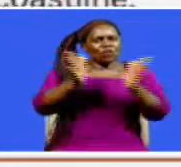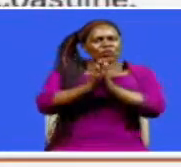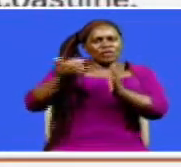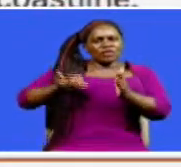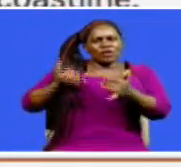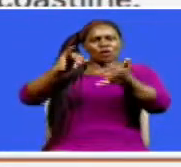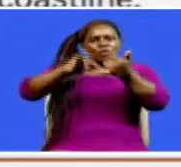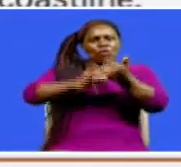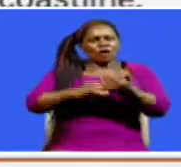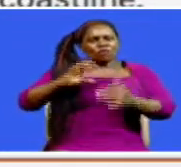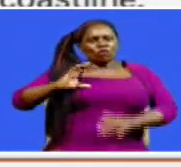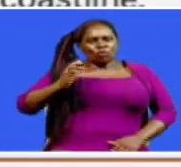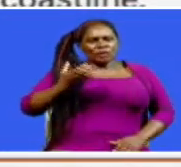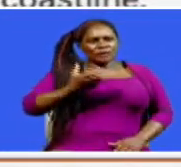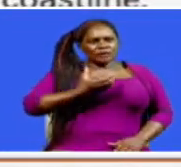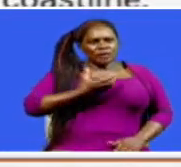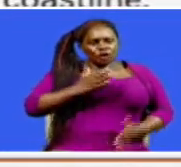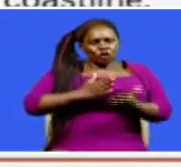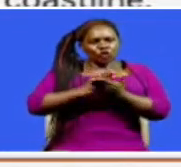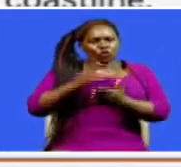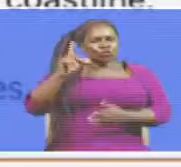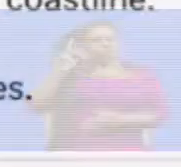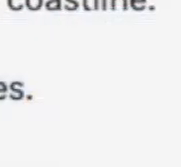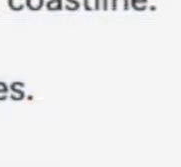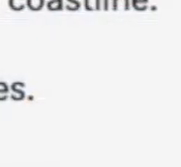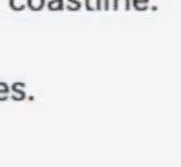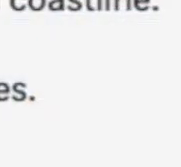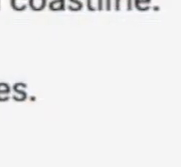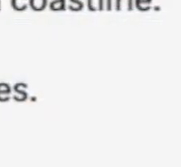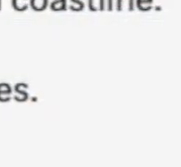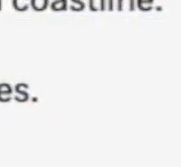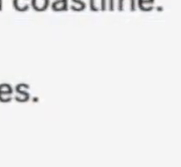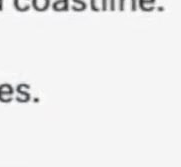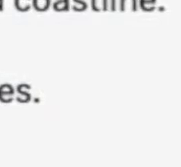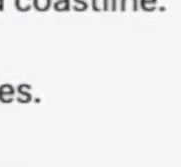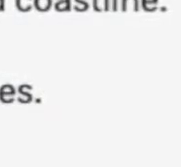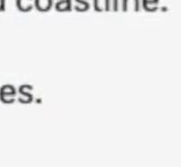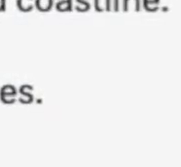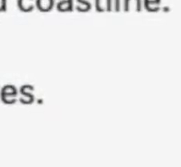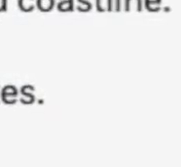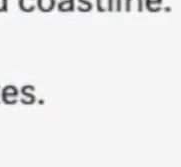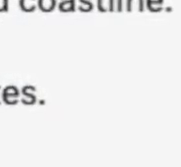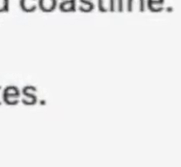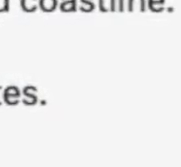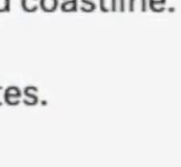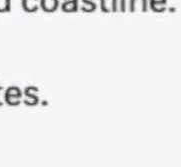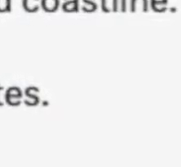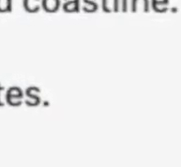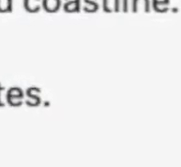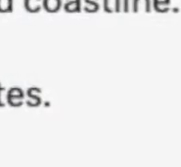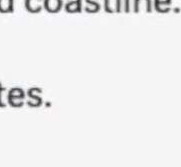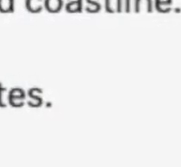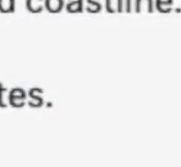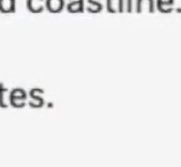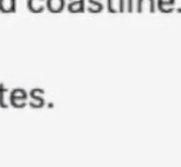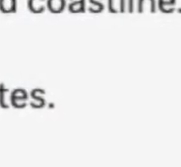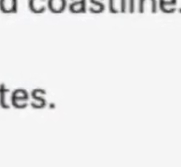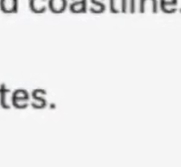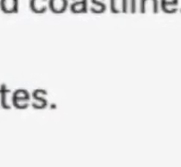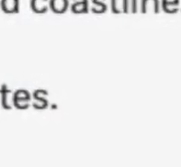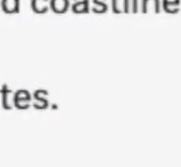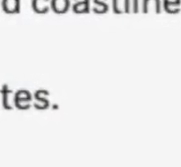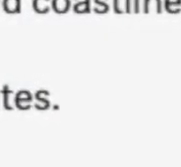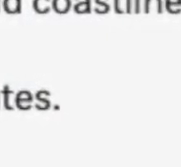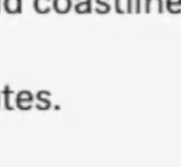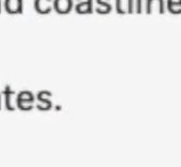Camilla. Kupitia kwa mtandao wao wa X, familia hiyo ya kifalme ilitangaza kwamba wako njiani kwa ziara hiyo, duru zikiarifu